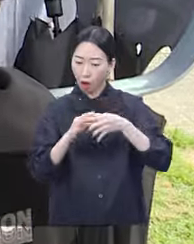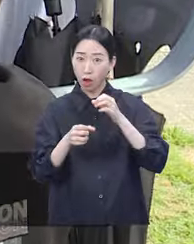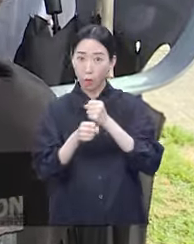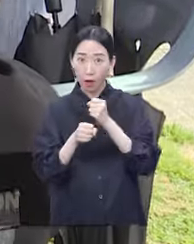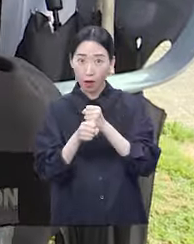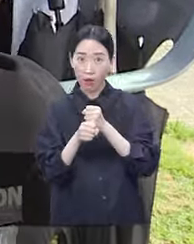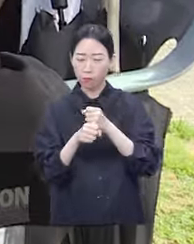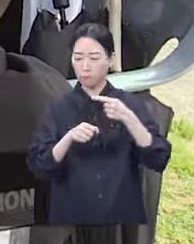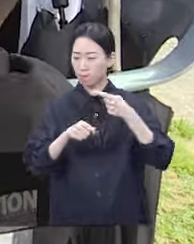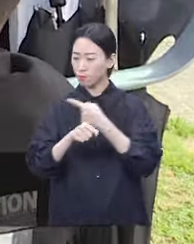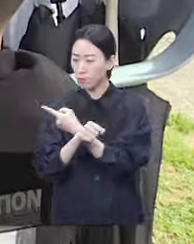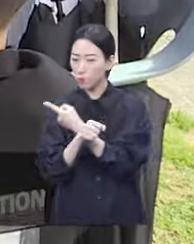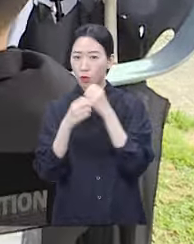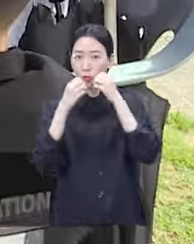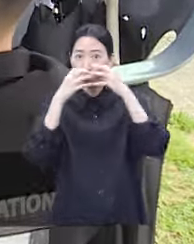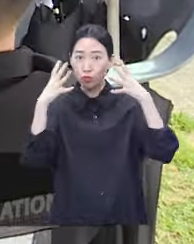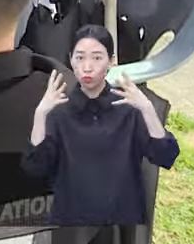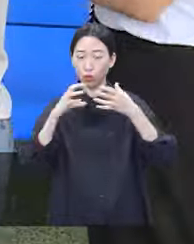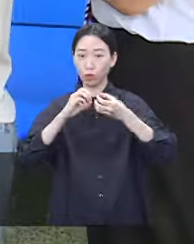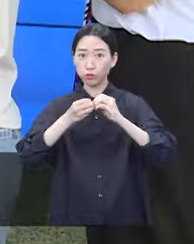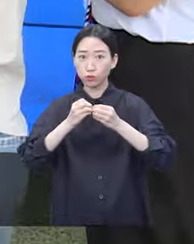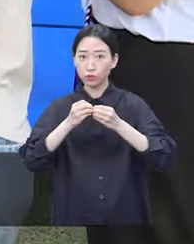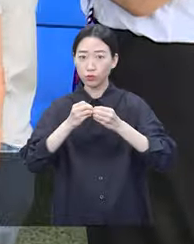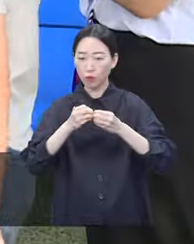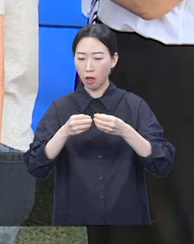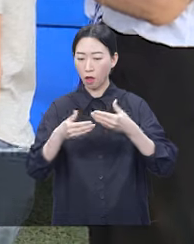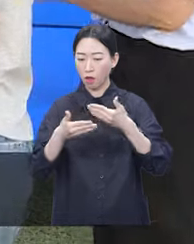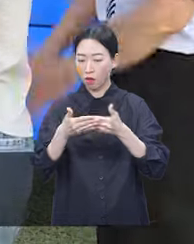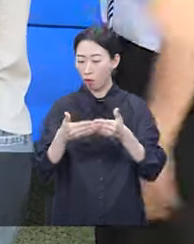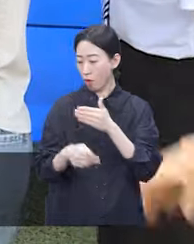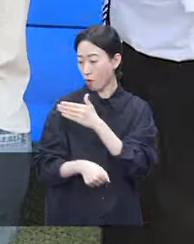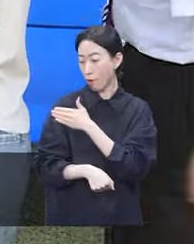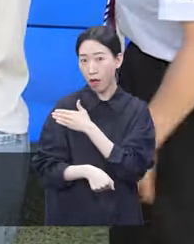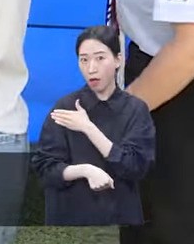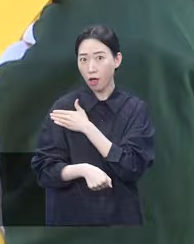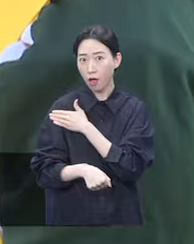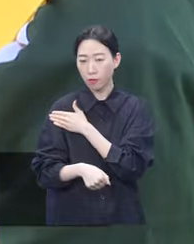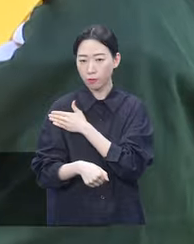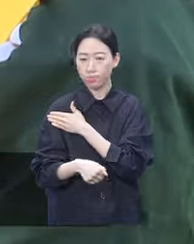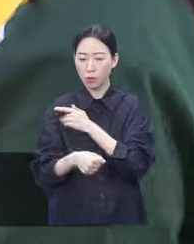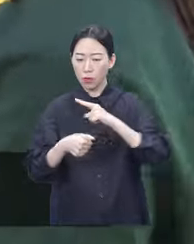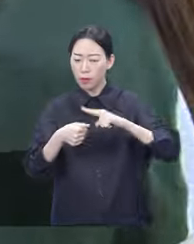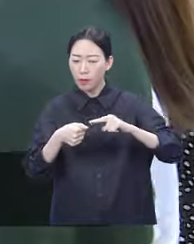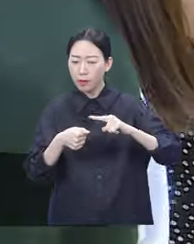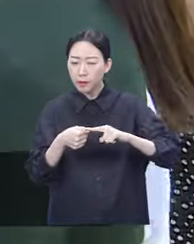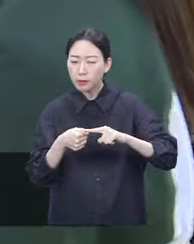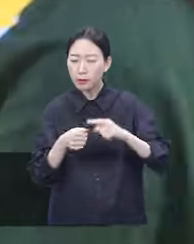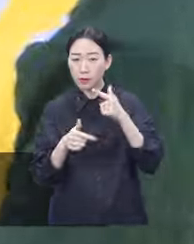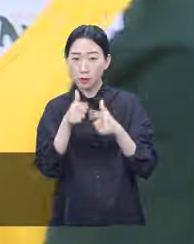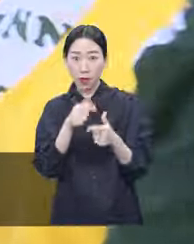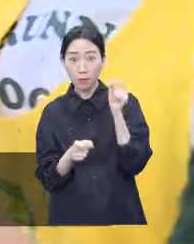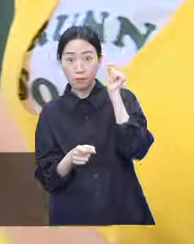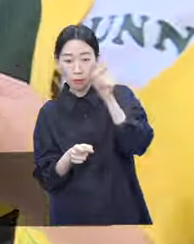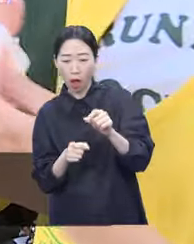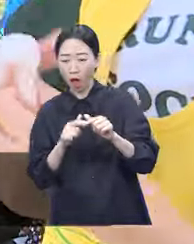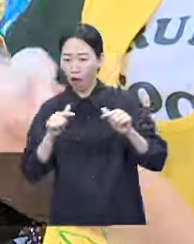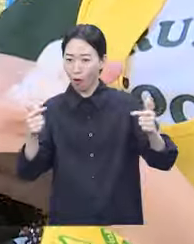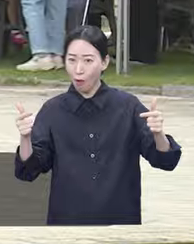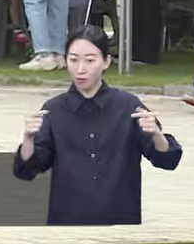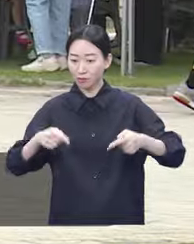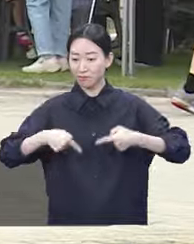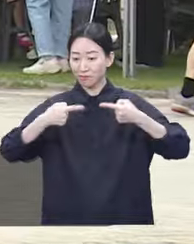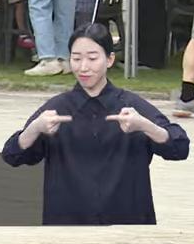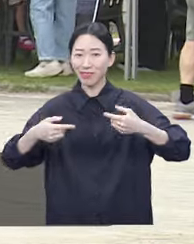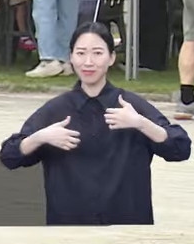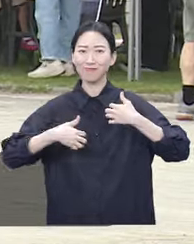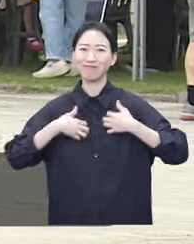책과 관련한 부스 외에도 풍선아트, 타투, 한국 네일아트 등 다양한 시민 참여 행사들이 열려 이 모든 프로그램을